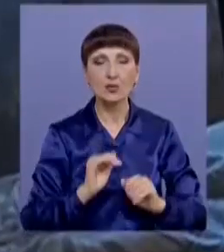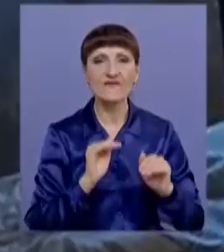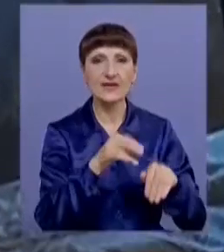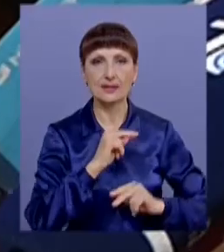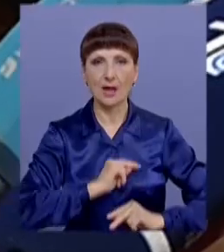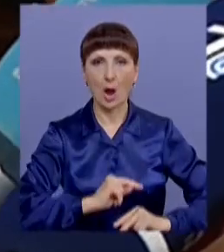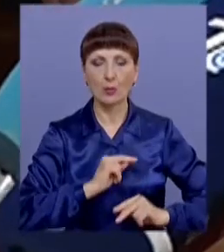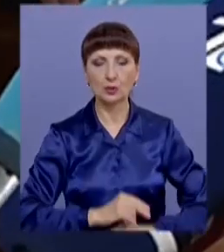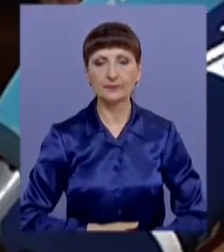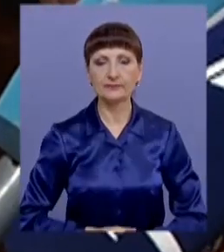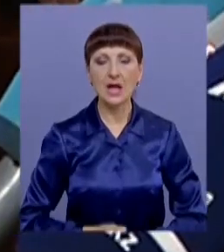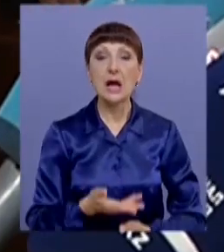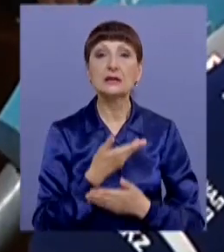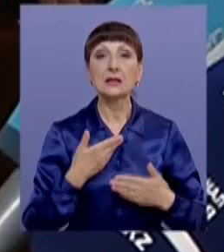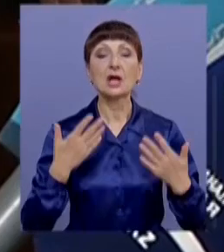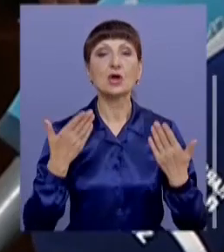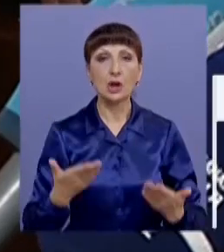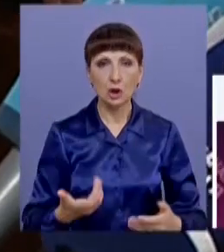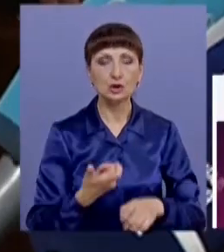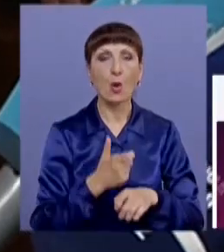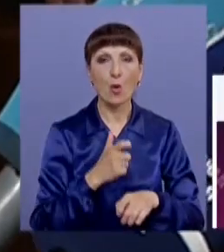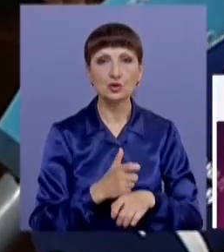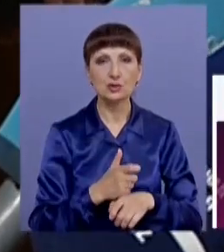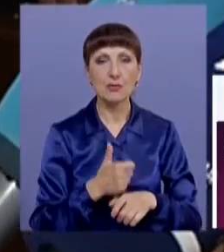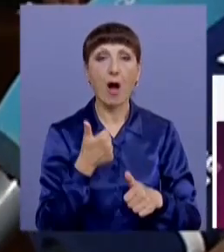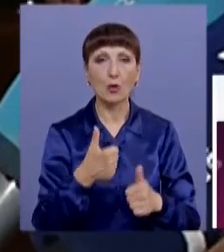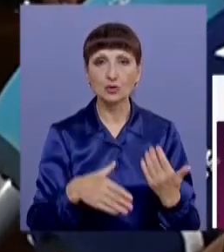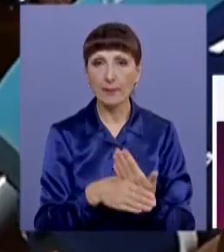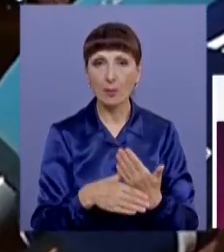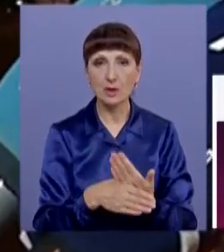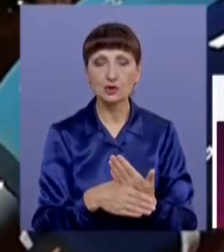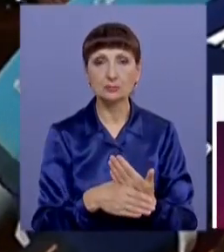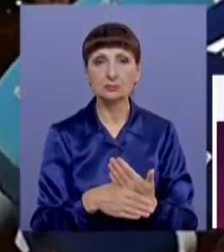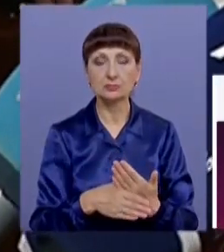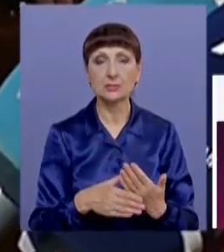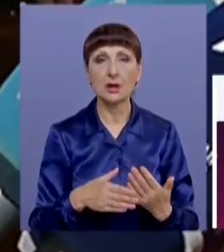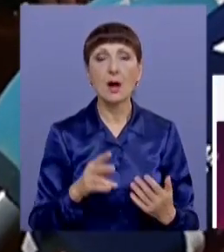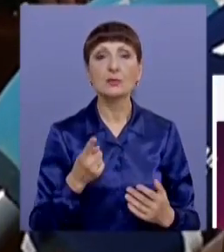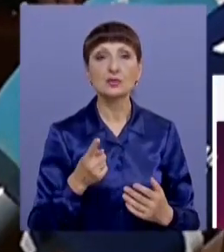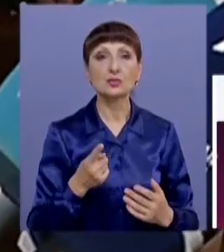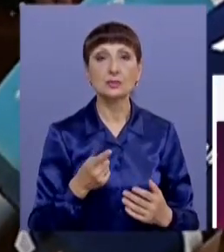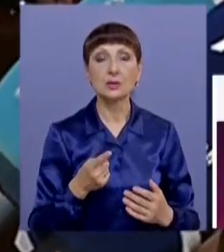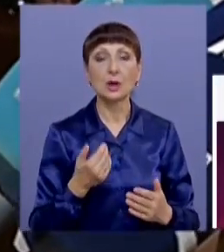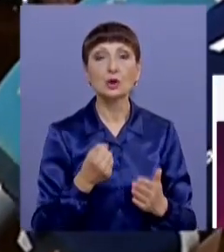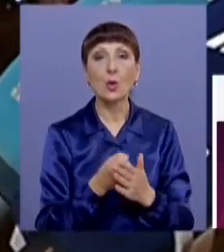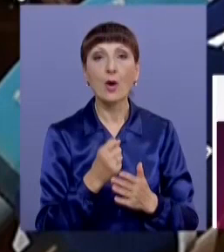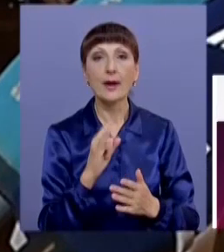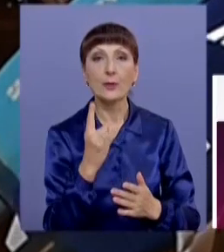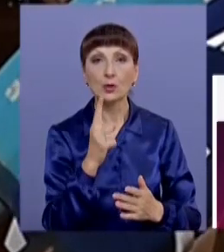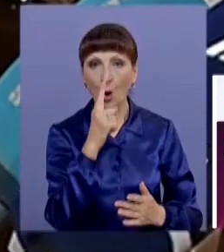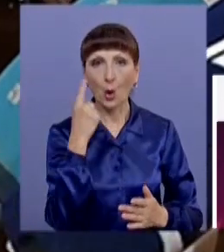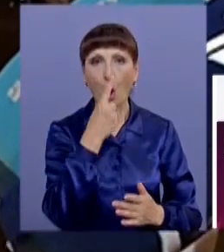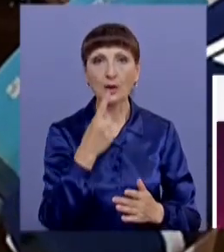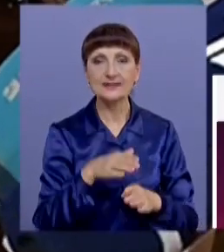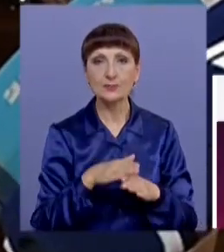на работу. Для нас это, конечно, существенно, потому что как бы до того, вот как ребенку годик исполнился,